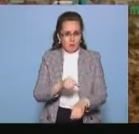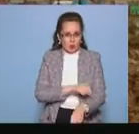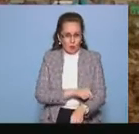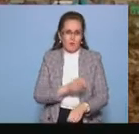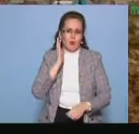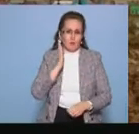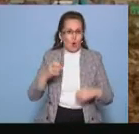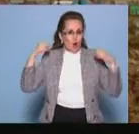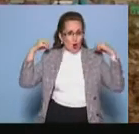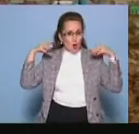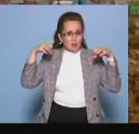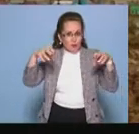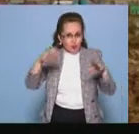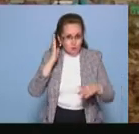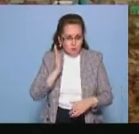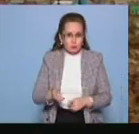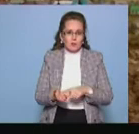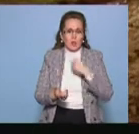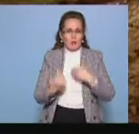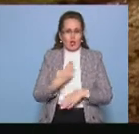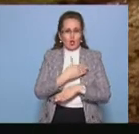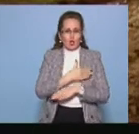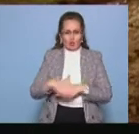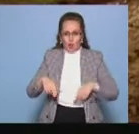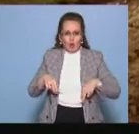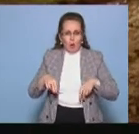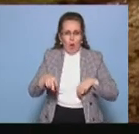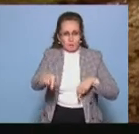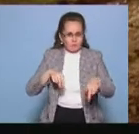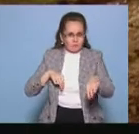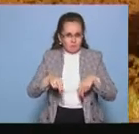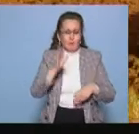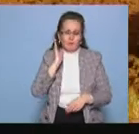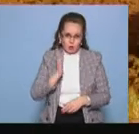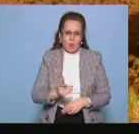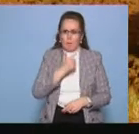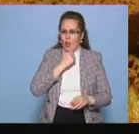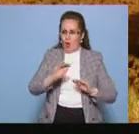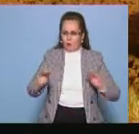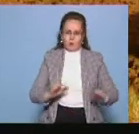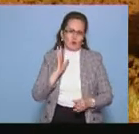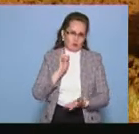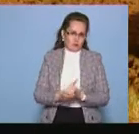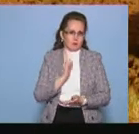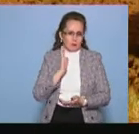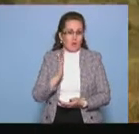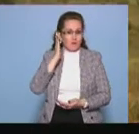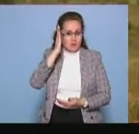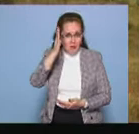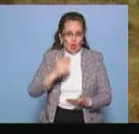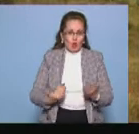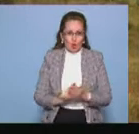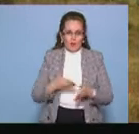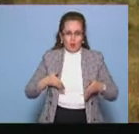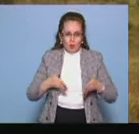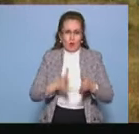также освещение уличное, здесь будет тротуар. Конечно же, благоустройство внешнее тоже будет сделано. Кстати, в перспективе по новой дороге планируется